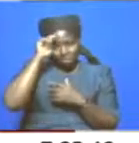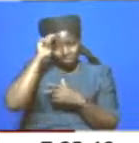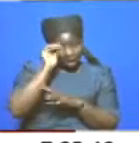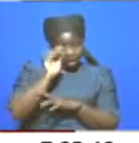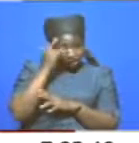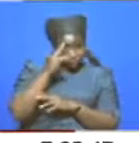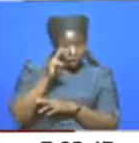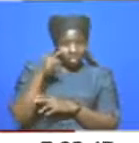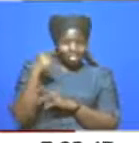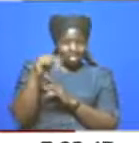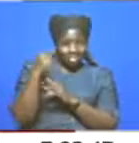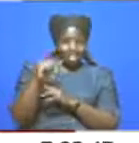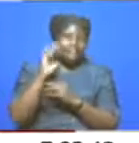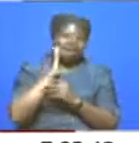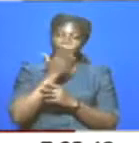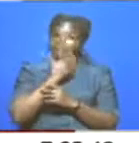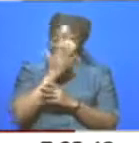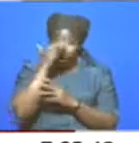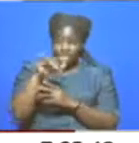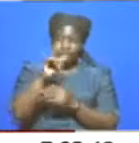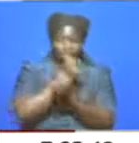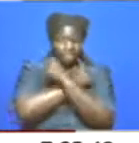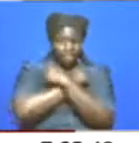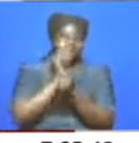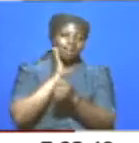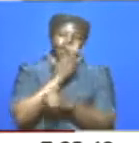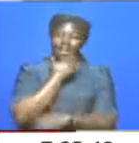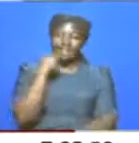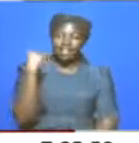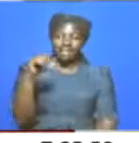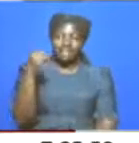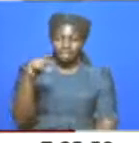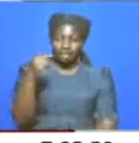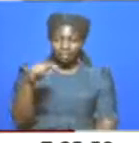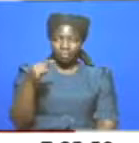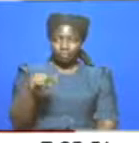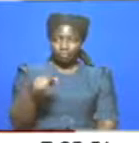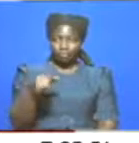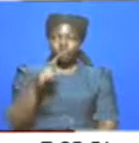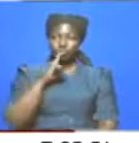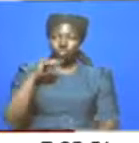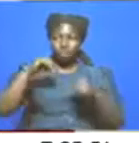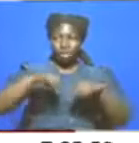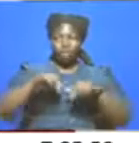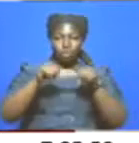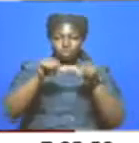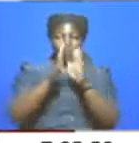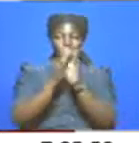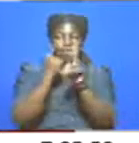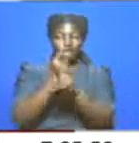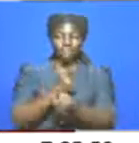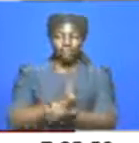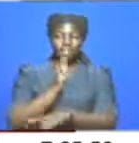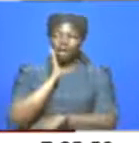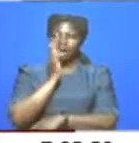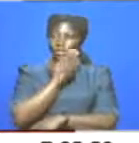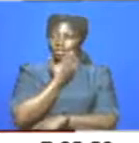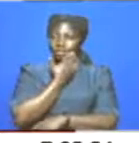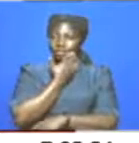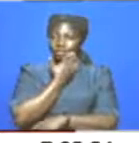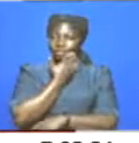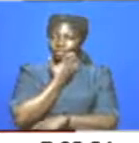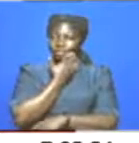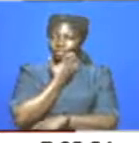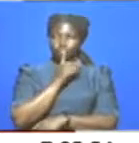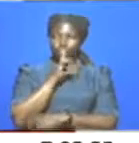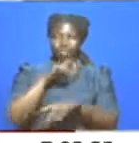maana ni rangi anayoipendelea. Kwa hivyo tunasema rangi, tunaendelea na rangi tofauti tofauti, colors. Kwa hivyo